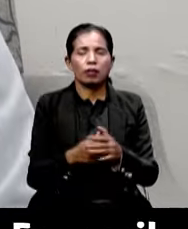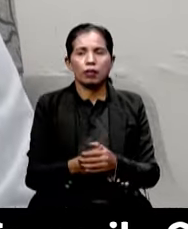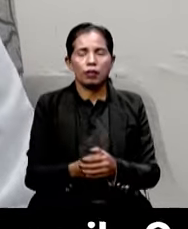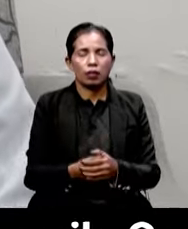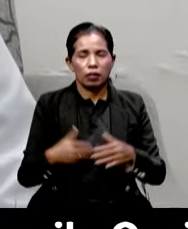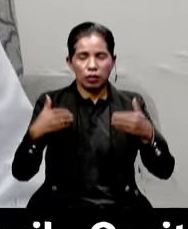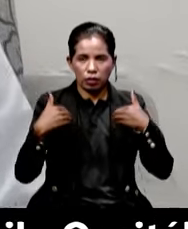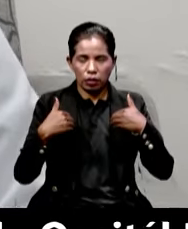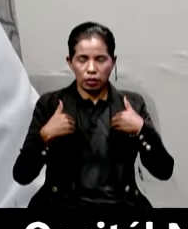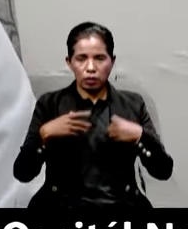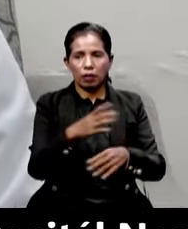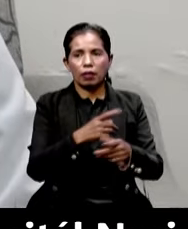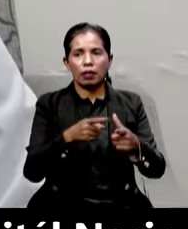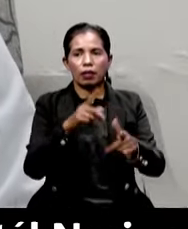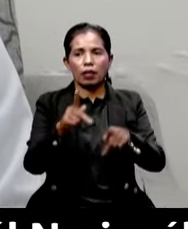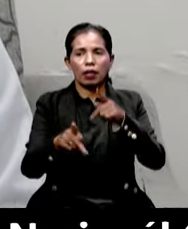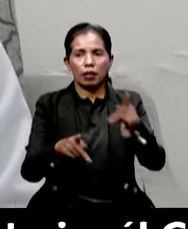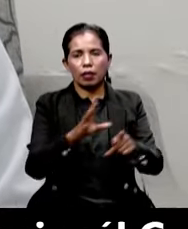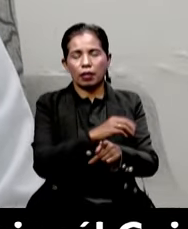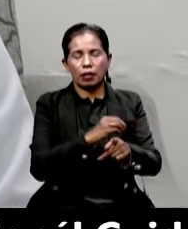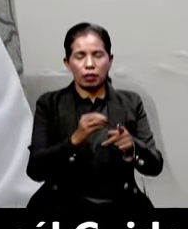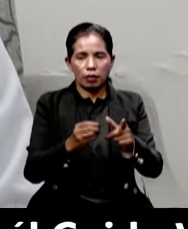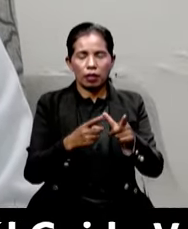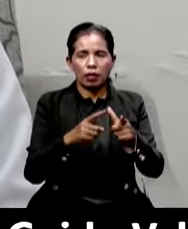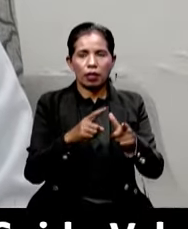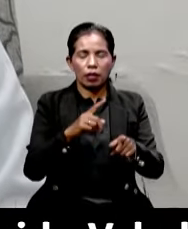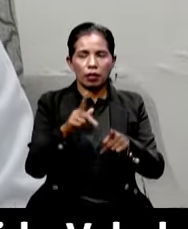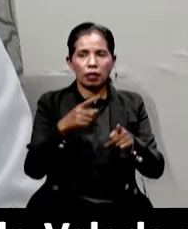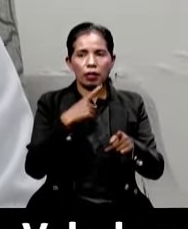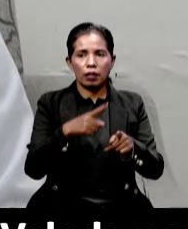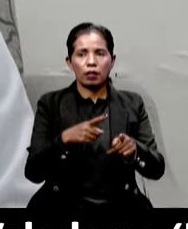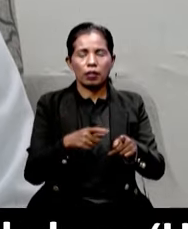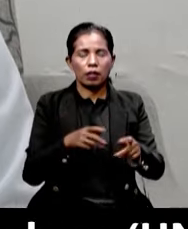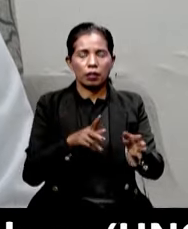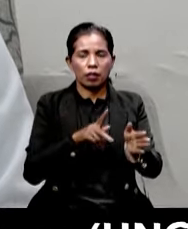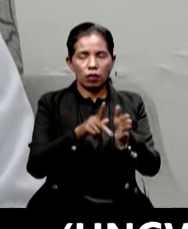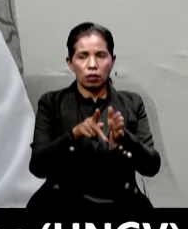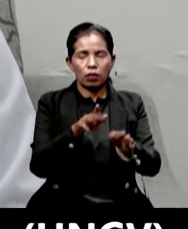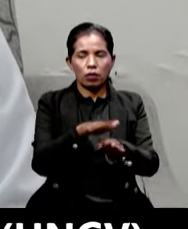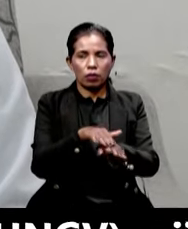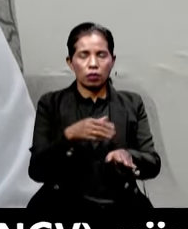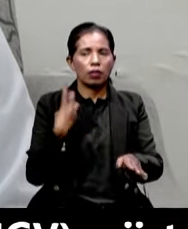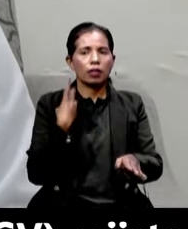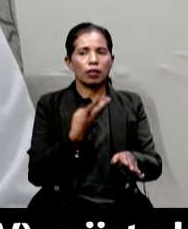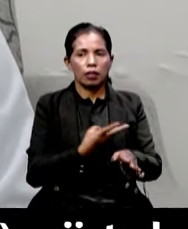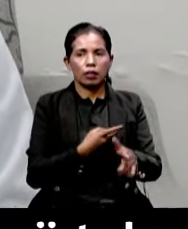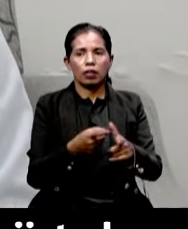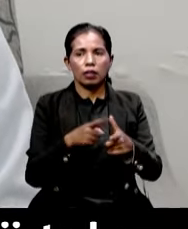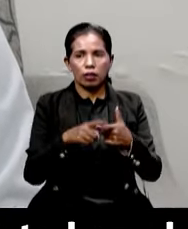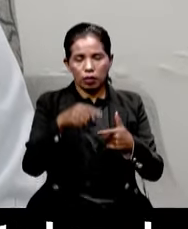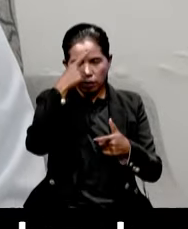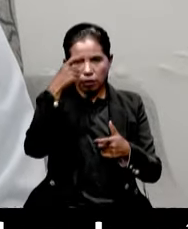iha istilah ada emadan silent killer, silent killer ni ohon nono kita